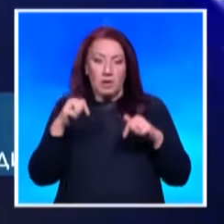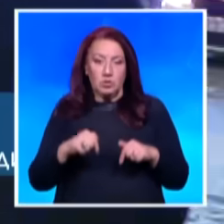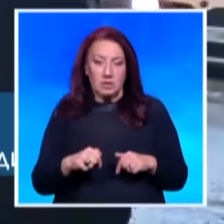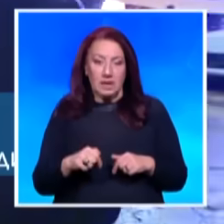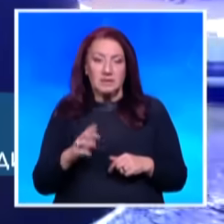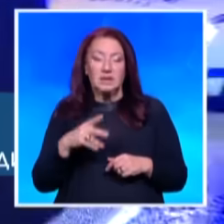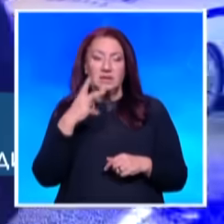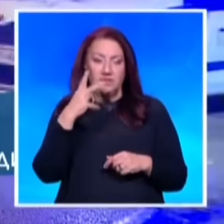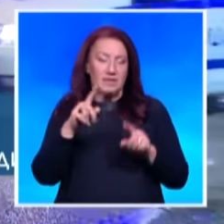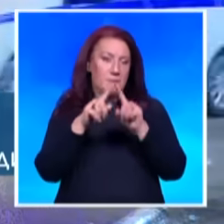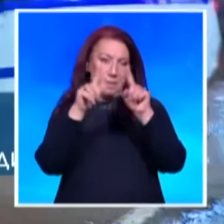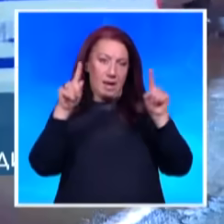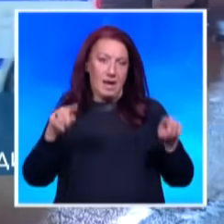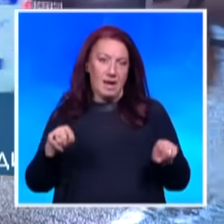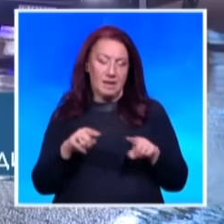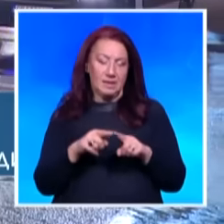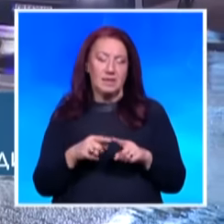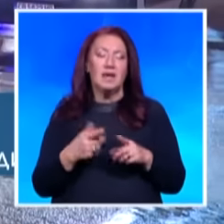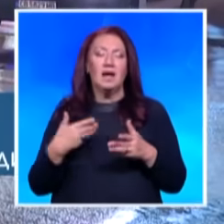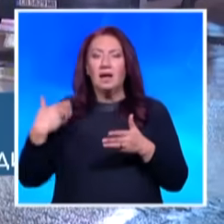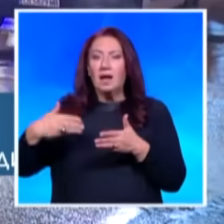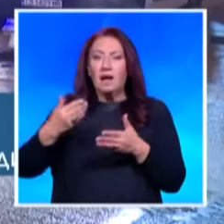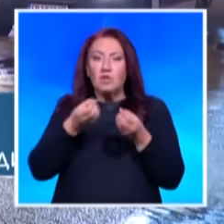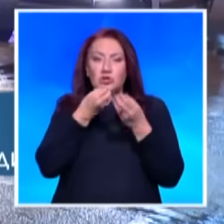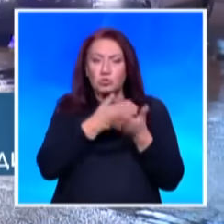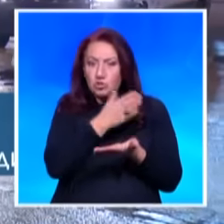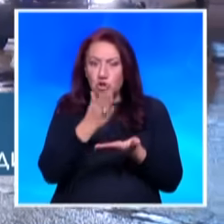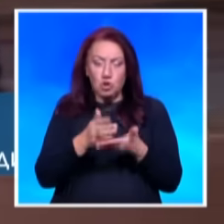картина и атмосфера и хронология на събитията до момента.